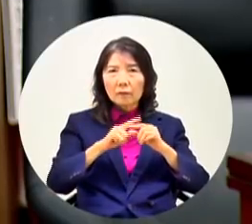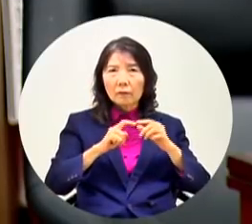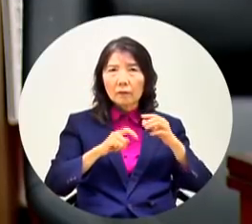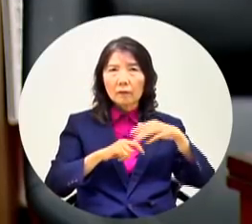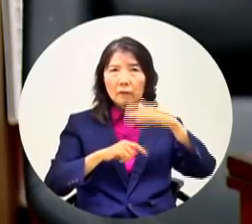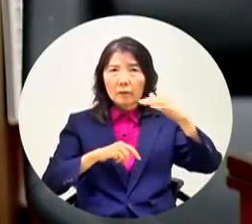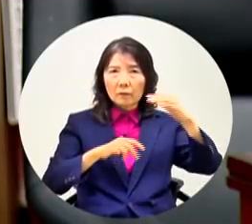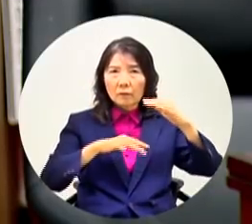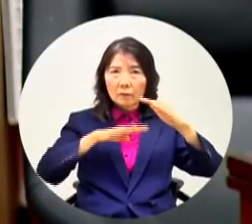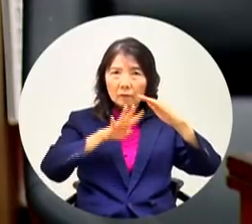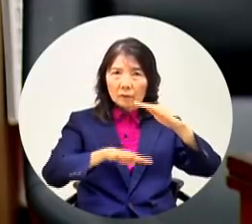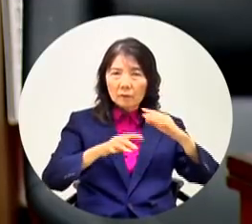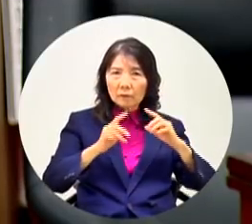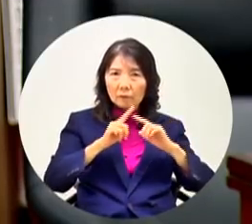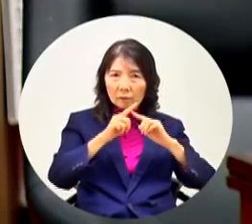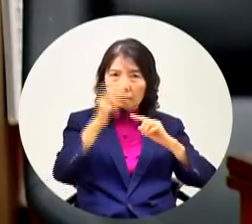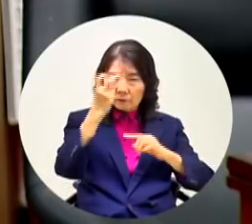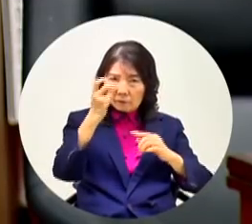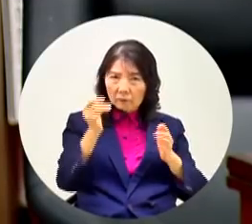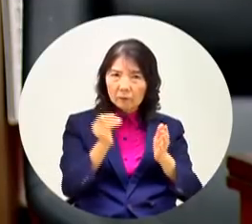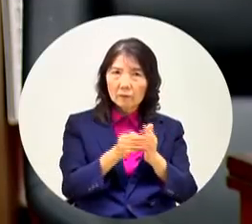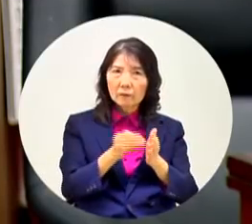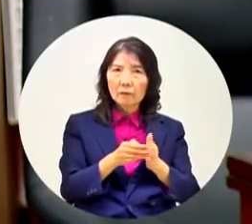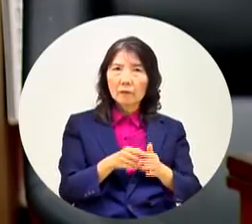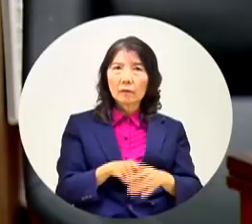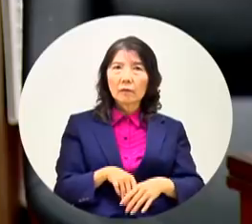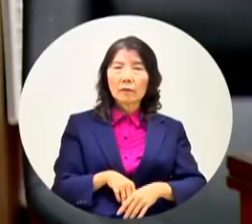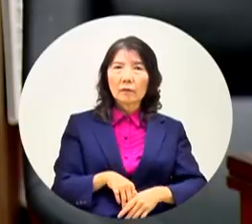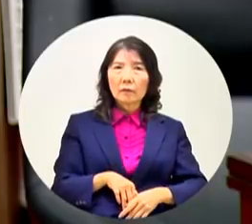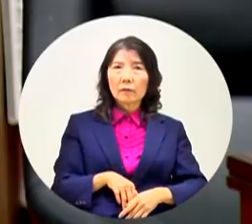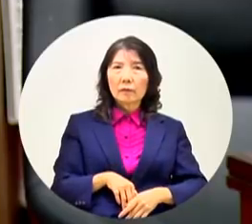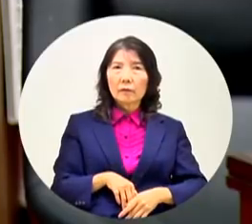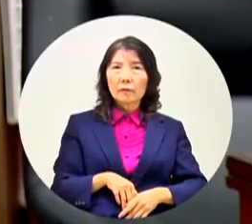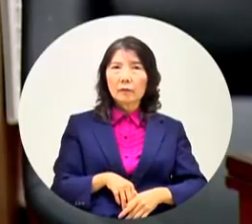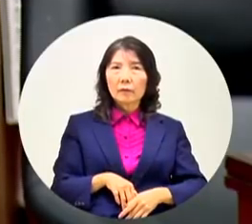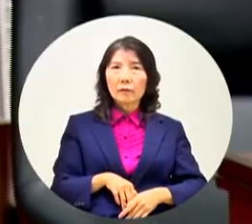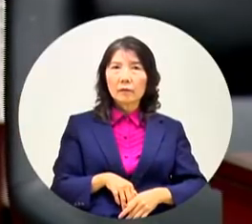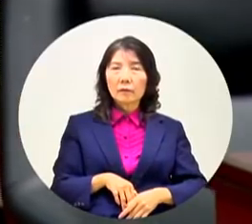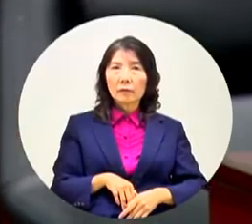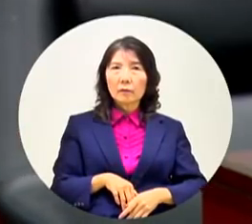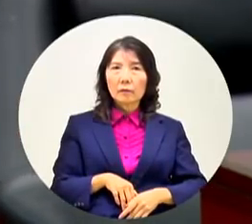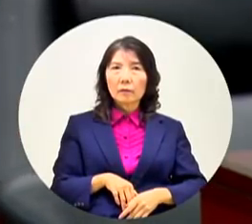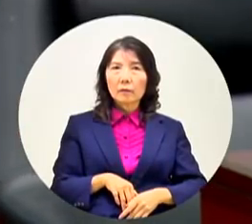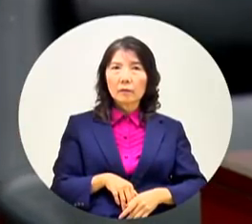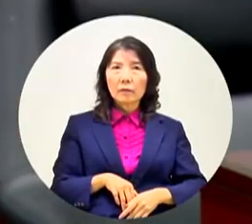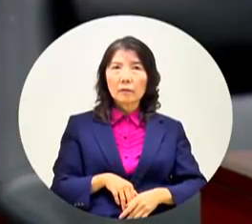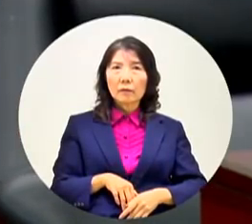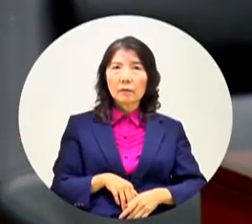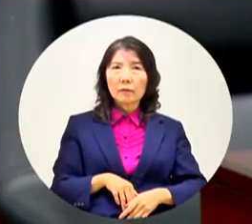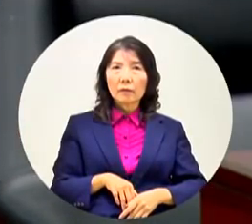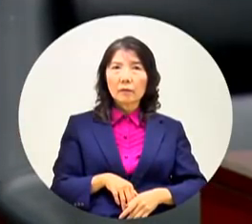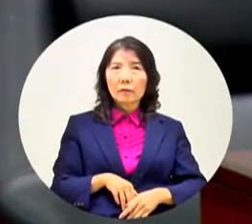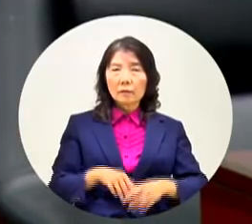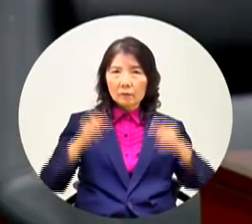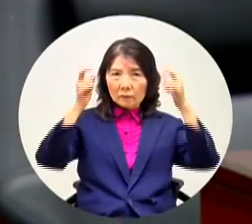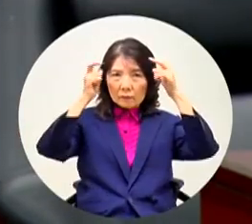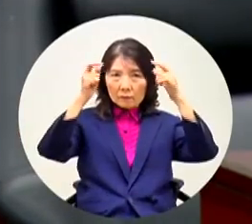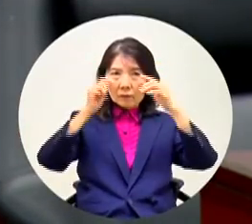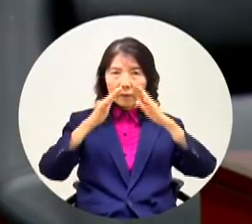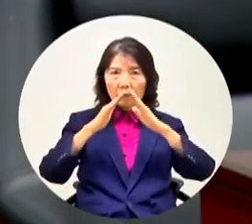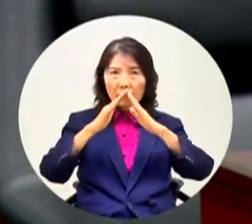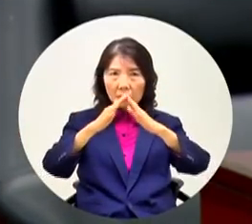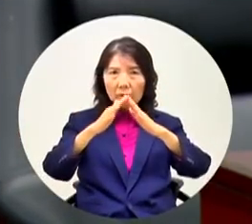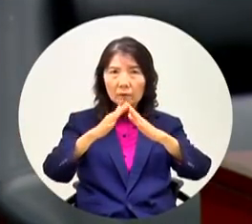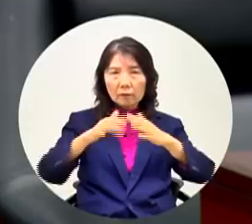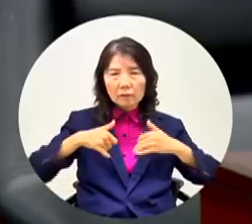仑二路会勘了。当然，其实我要讲这个，就是讲整个大高雄市这个